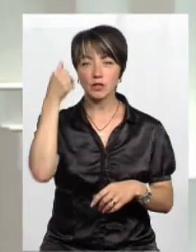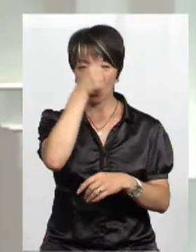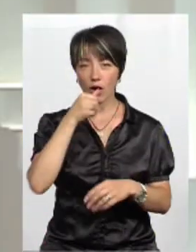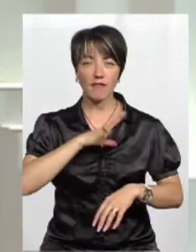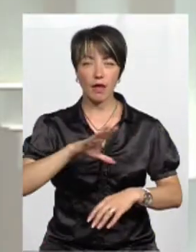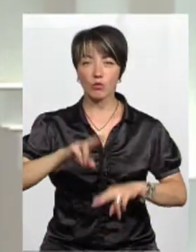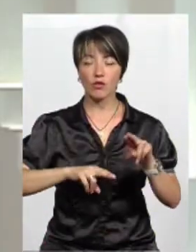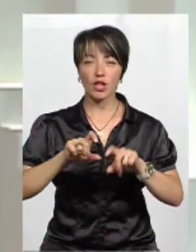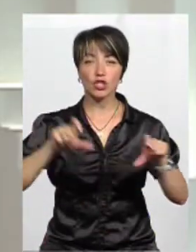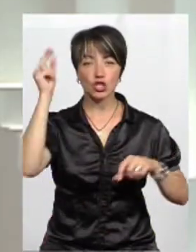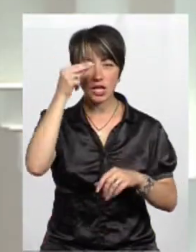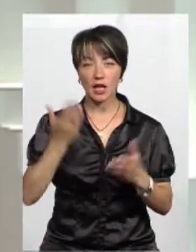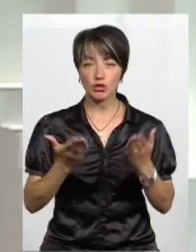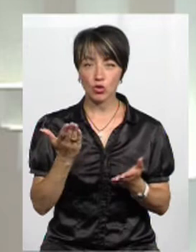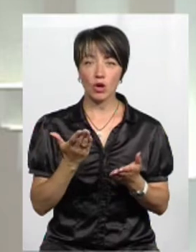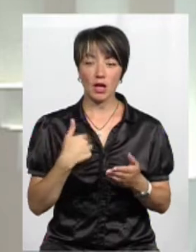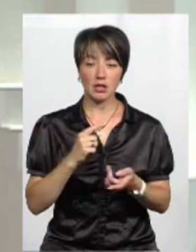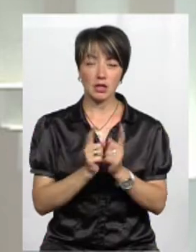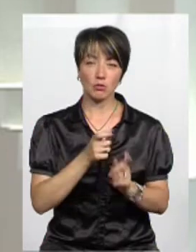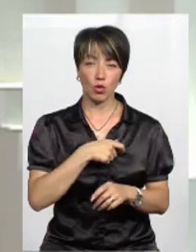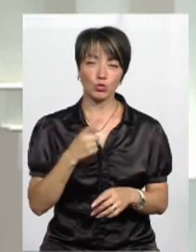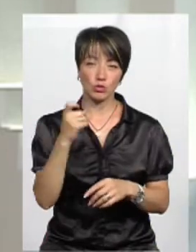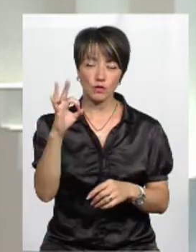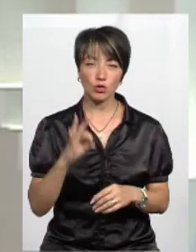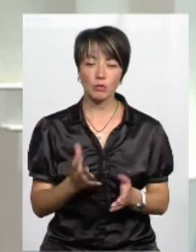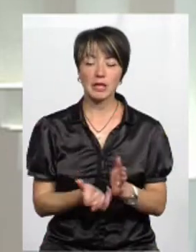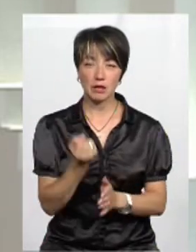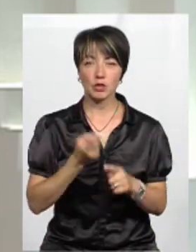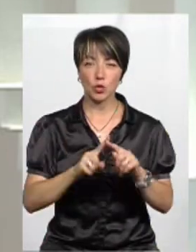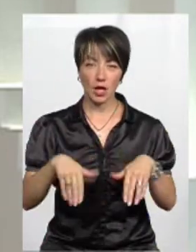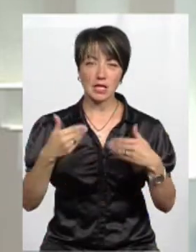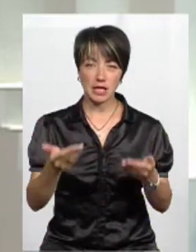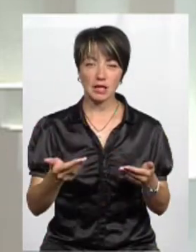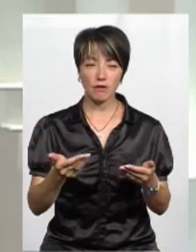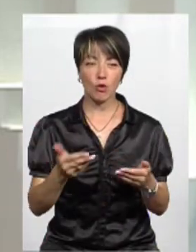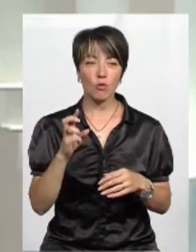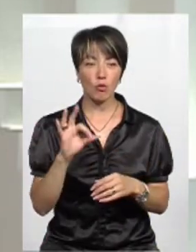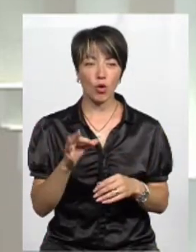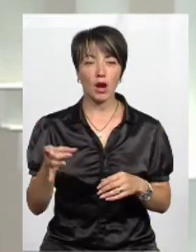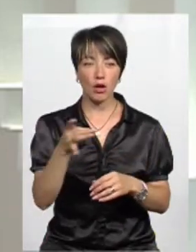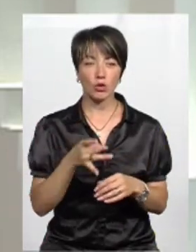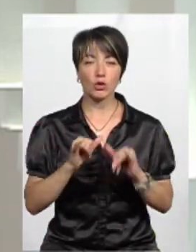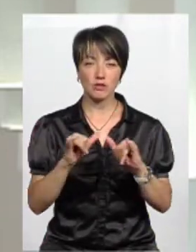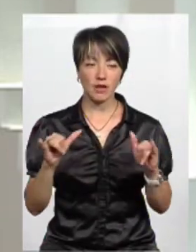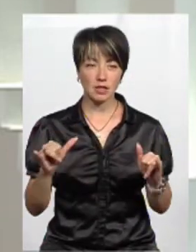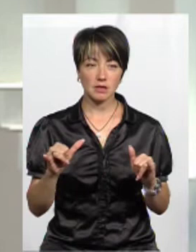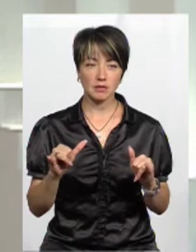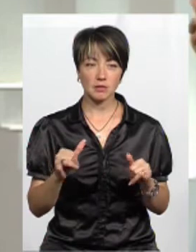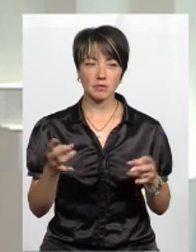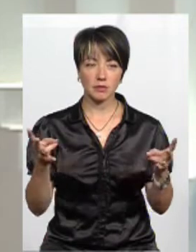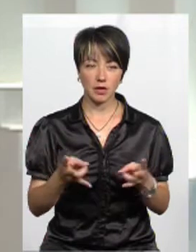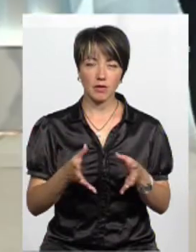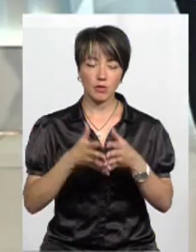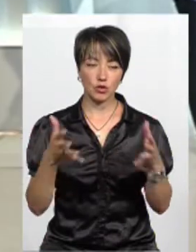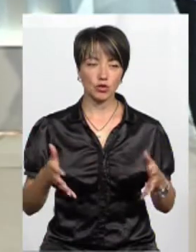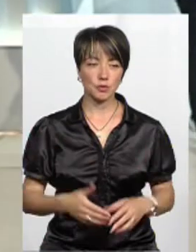не будувалося шкіл. І якщо я стану депутатом, я однозначно буду підтримувати цю ініціативу, тому що мікрорайон розвивається, він є сучасним, йому